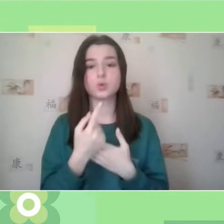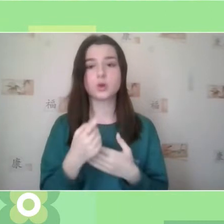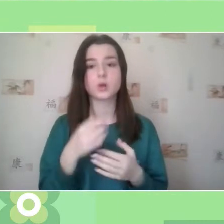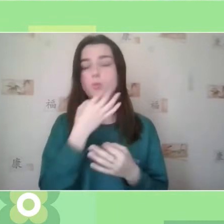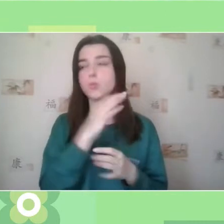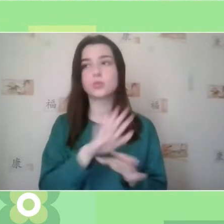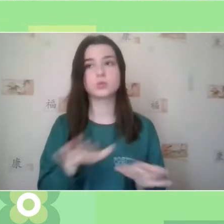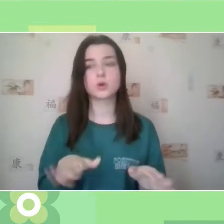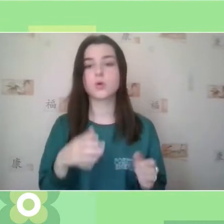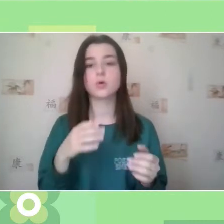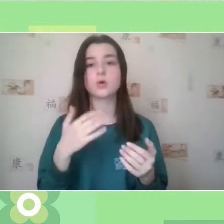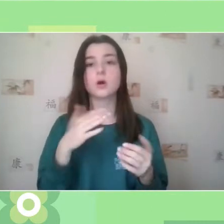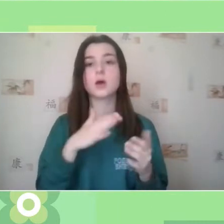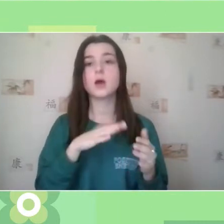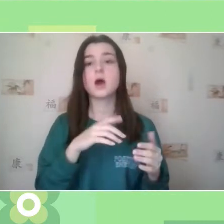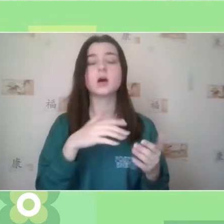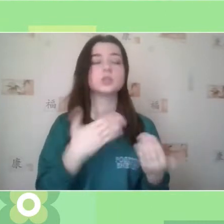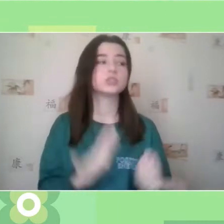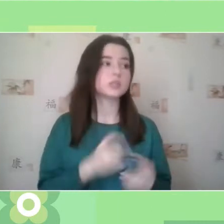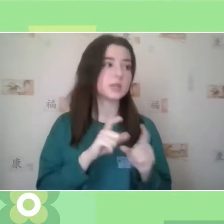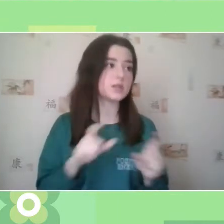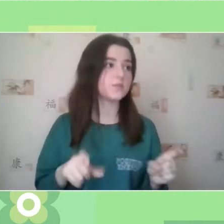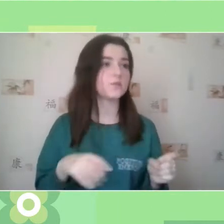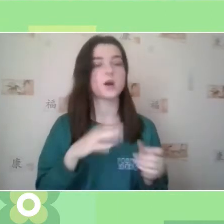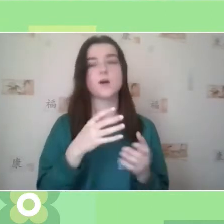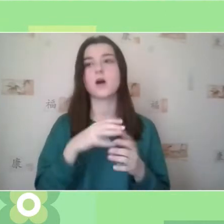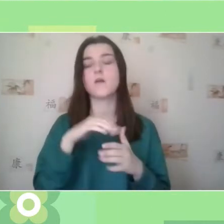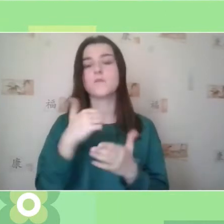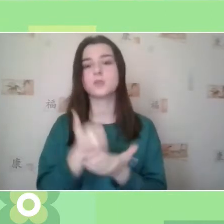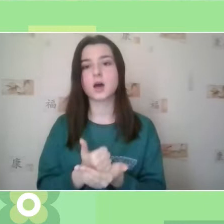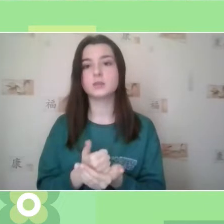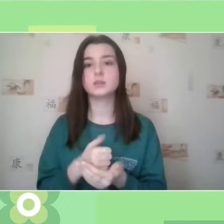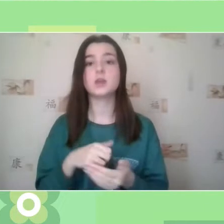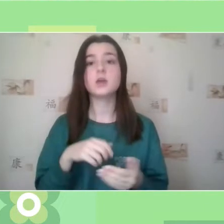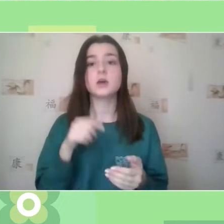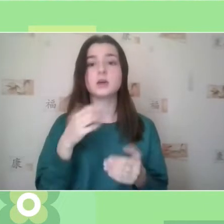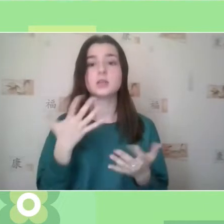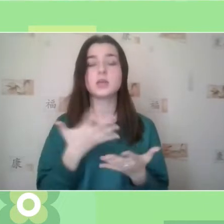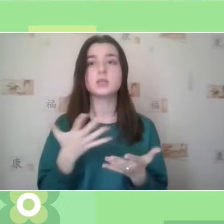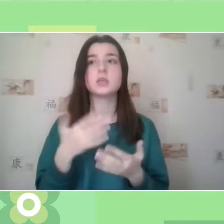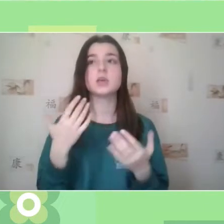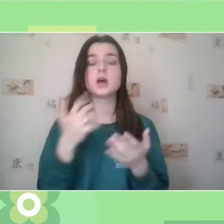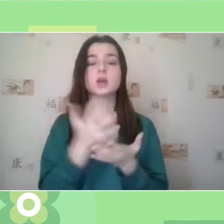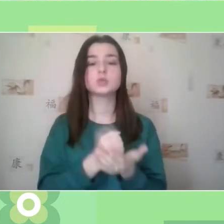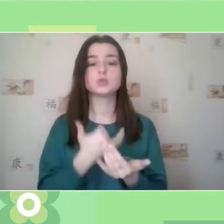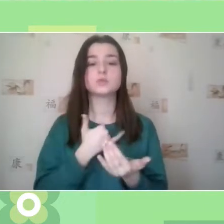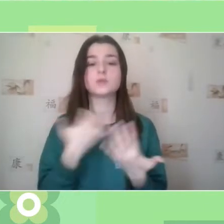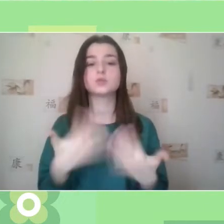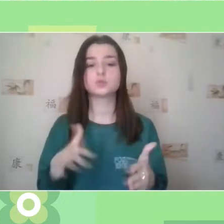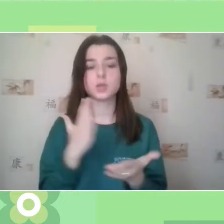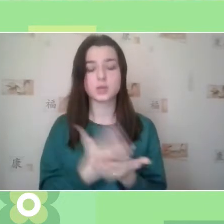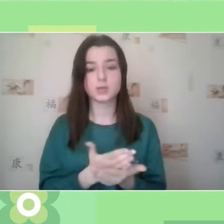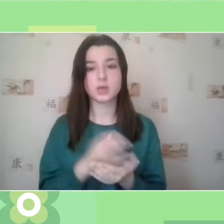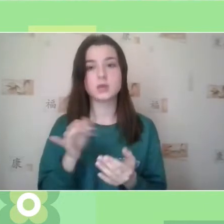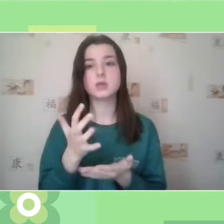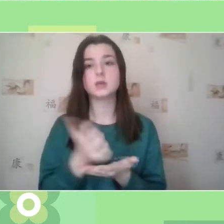будь-якого місцевих жителів, бізнесу, влади, які ресурси у нас у команді вже є, і яких ресурсів